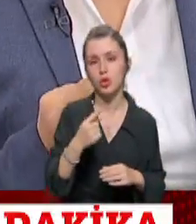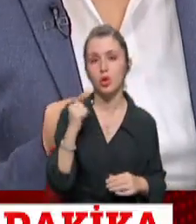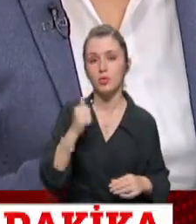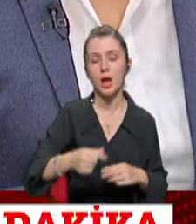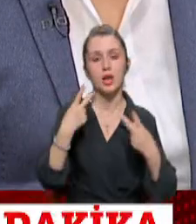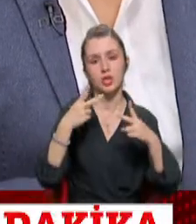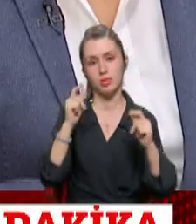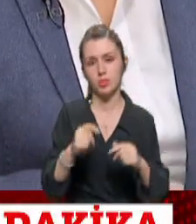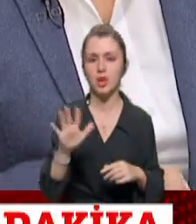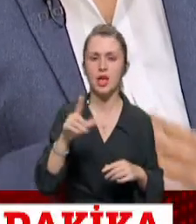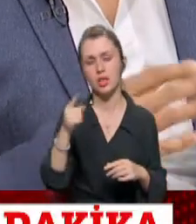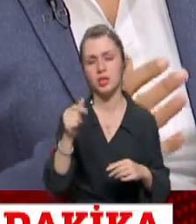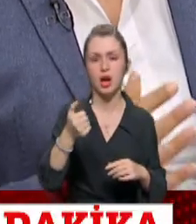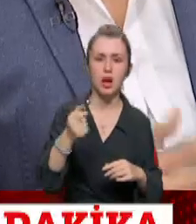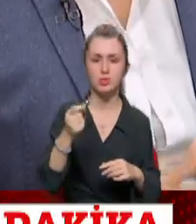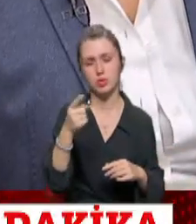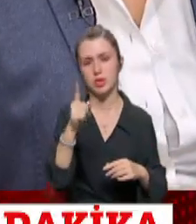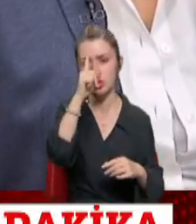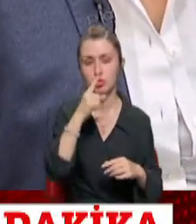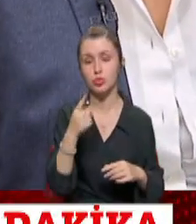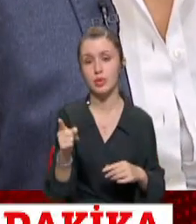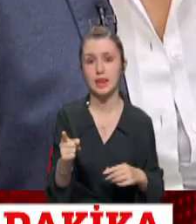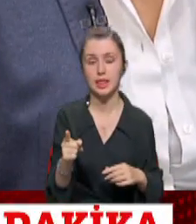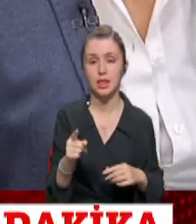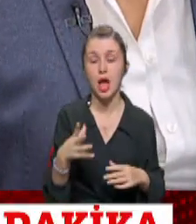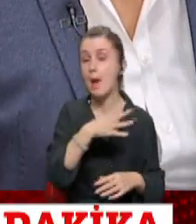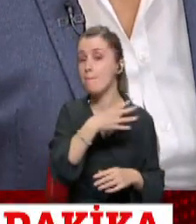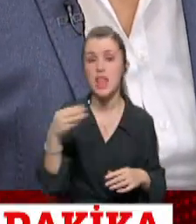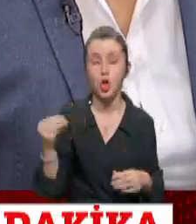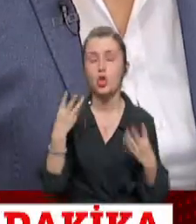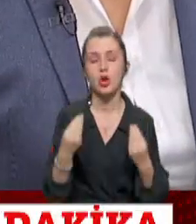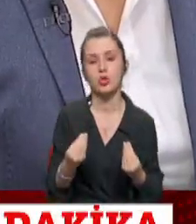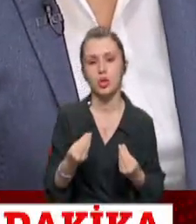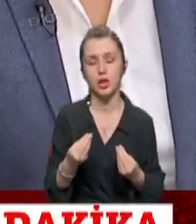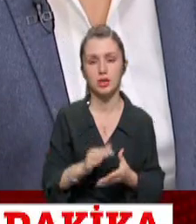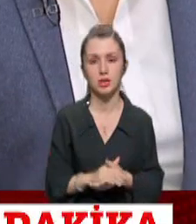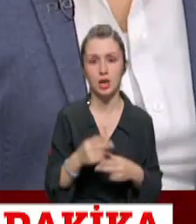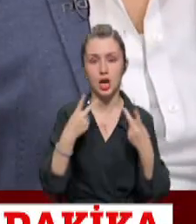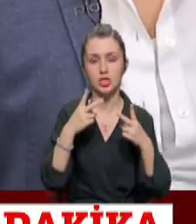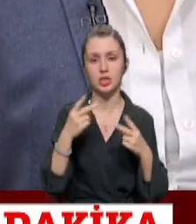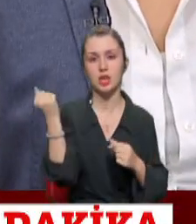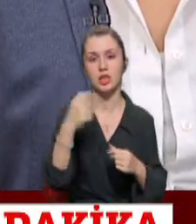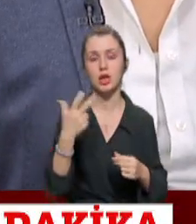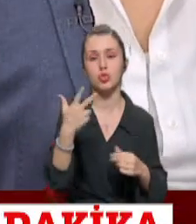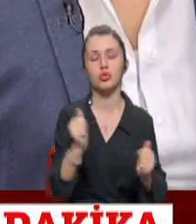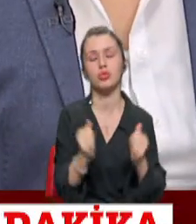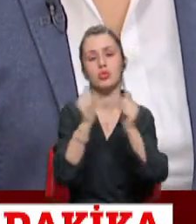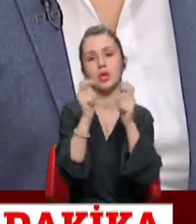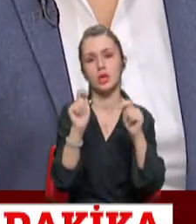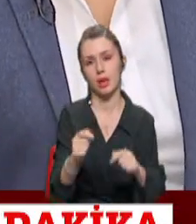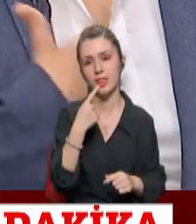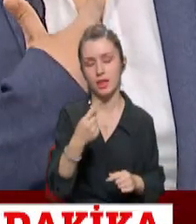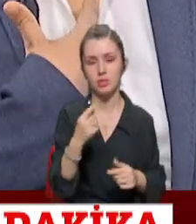bizi açıklayacaklar. 50 bin, 60 bin, 100 bin. Hayır, açıklanan, bence milyonlar olacak. Açıklanan rakamı 3 ile çarpın demişti akademisyen